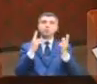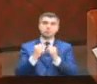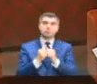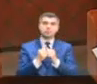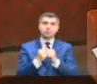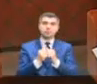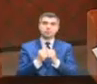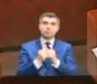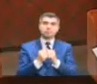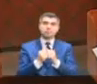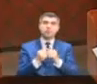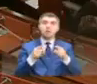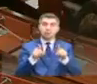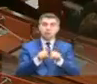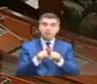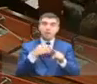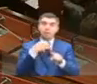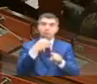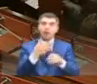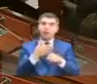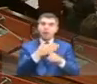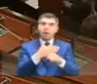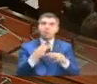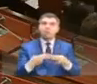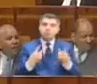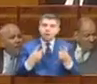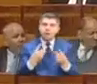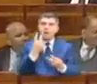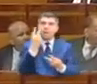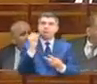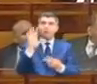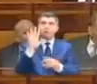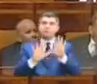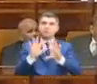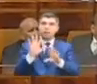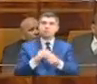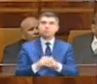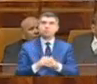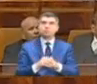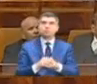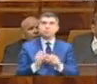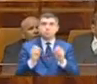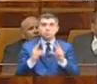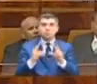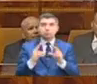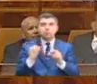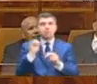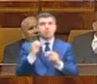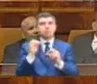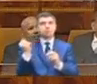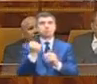غادي تعطيو انطلاق دراسة المشروع في 2015، لم يتم ذلك. كنت وعدتونا كذلك توسيع